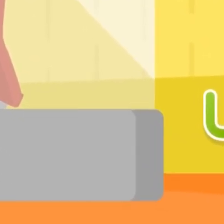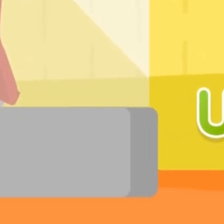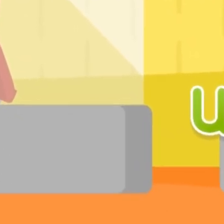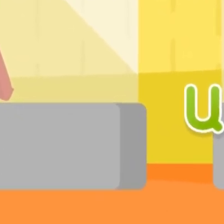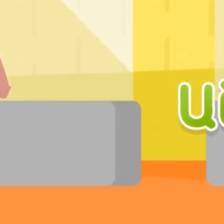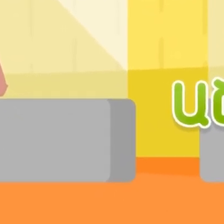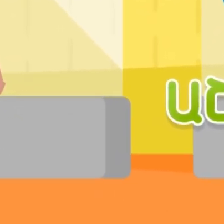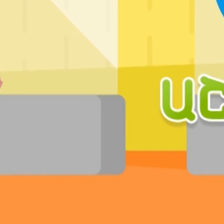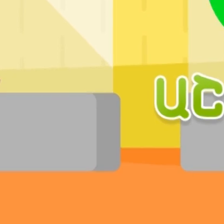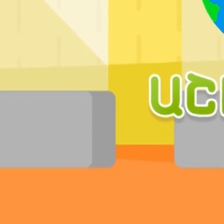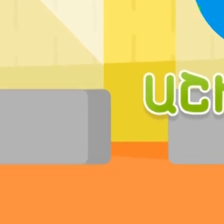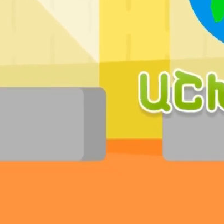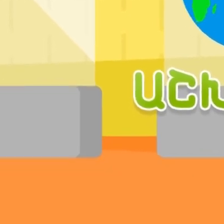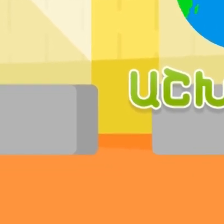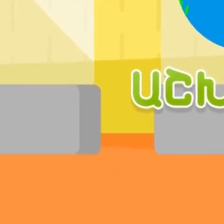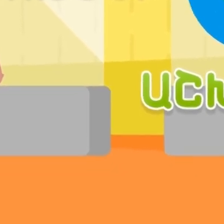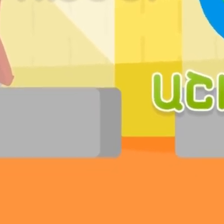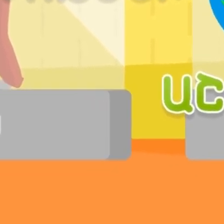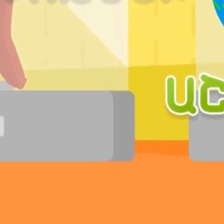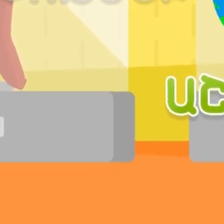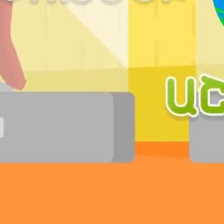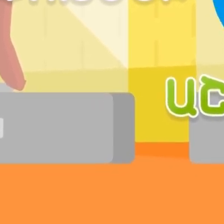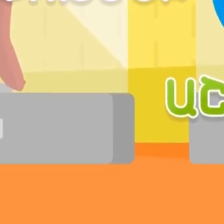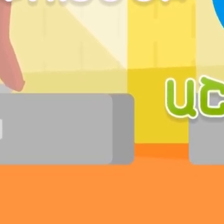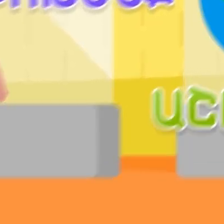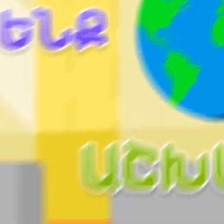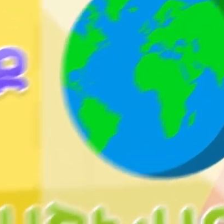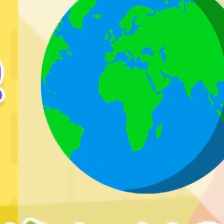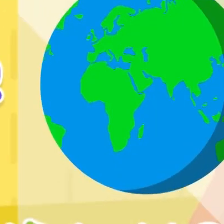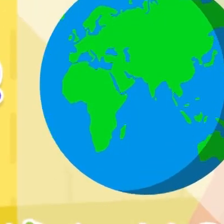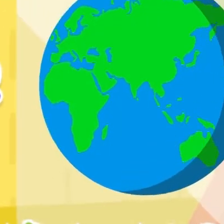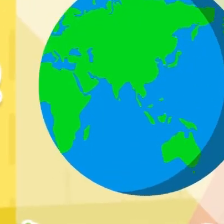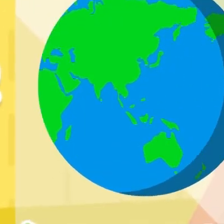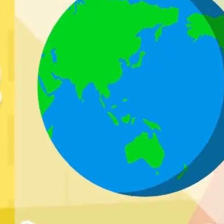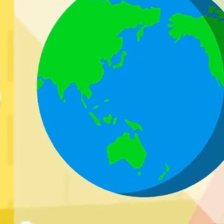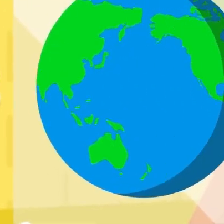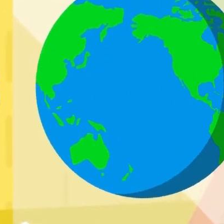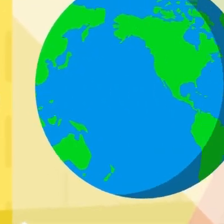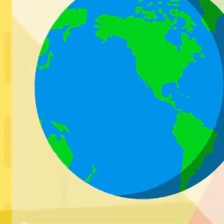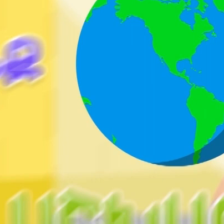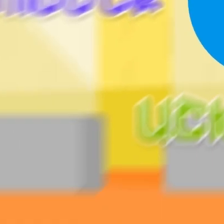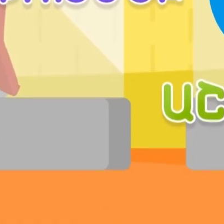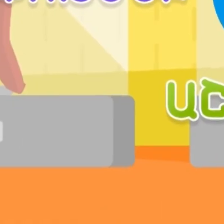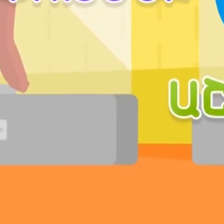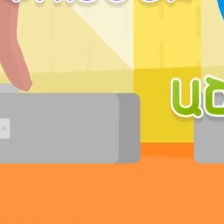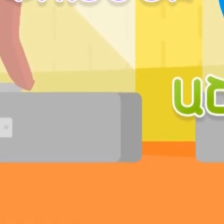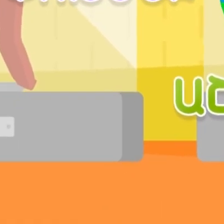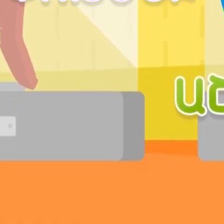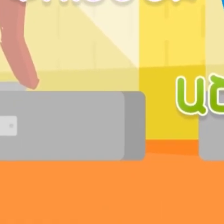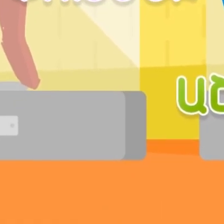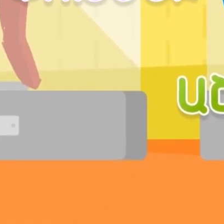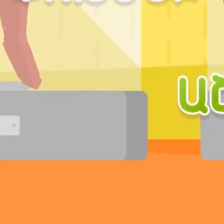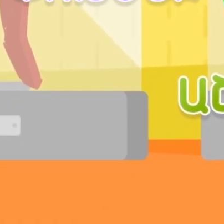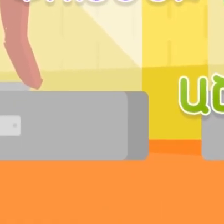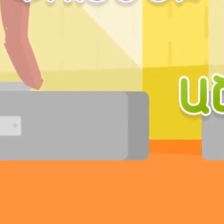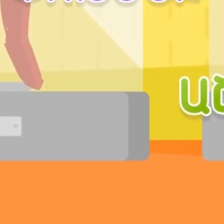համոզվենք, որ դու ուզում ես դառնալ սուպերհերոս։ Ու եթե իրոք ուզում ես, ուրեմն լսիր, թե ինչ է պետք անել։ Սուպերհերոս